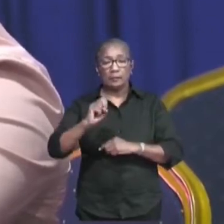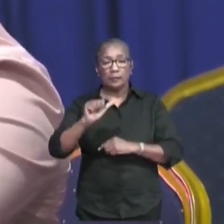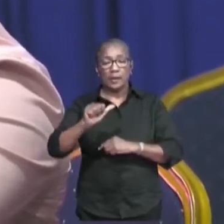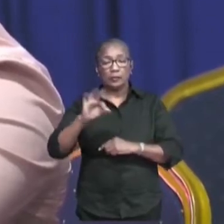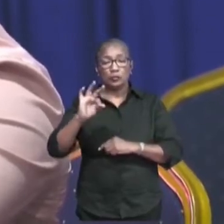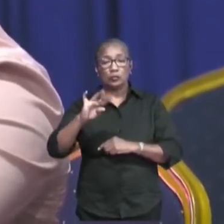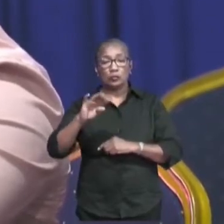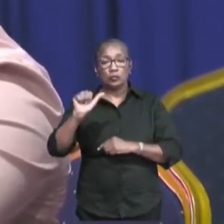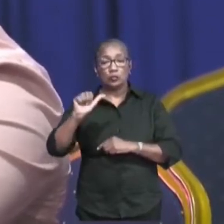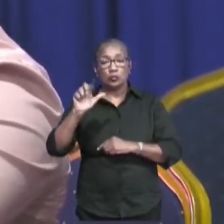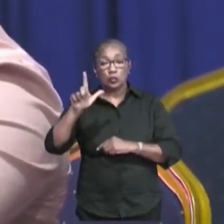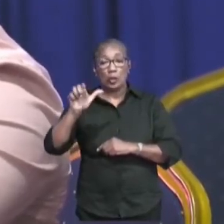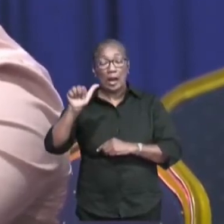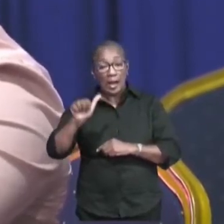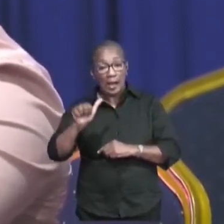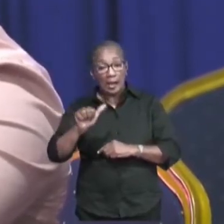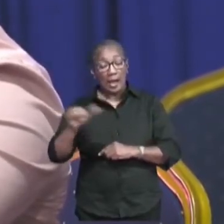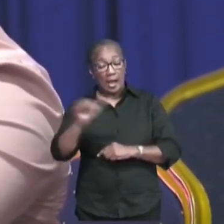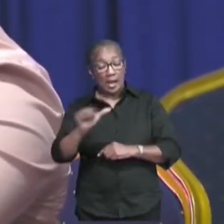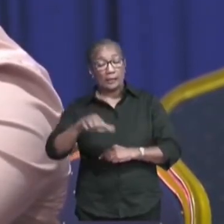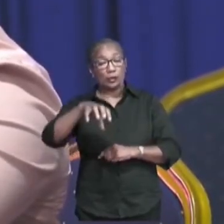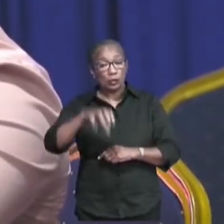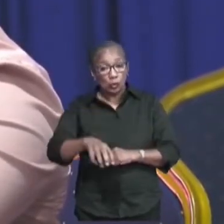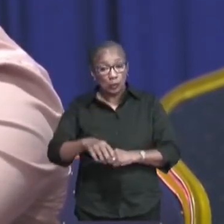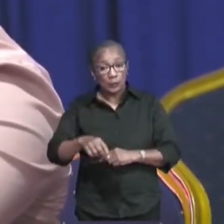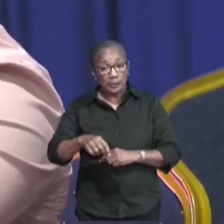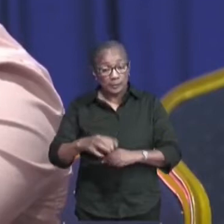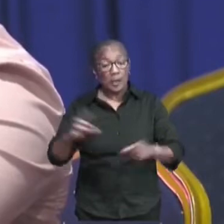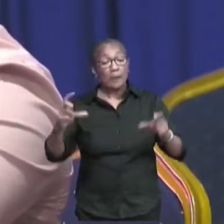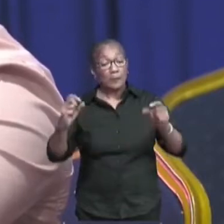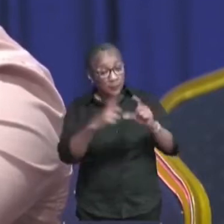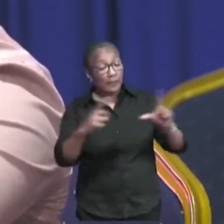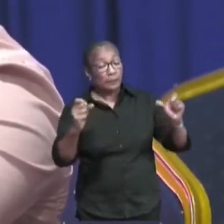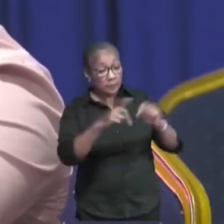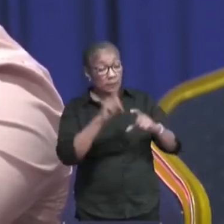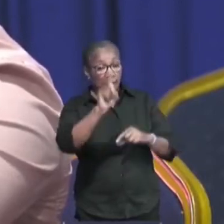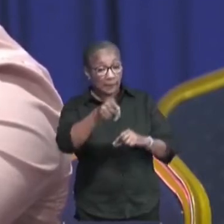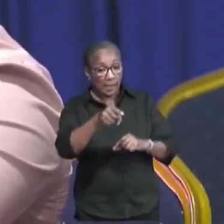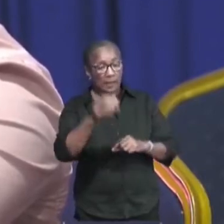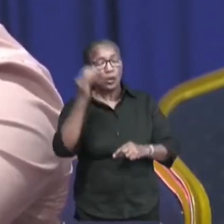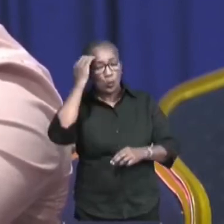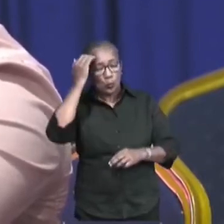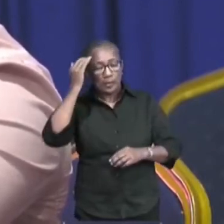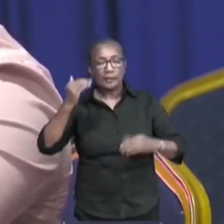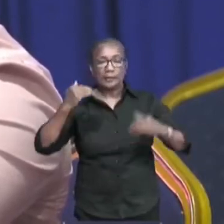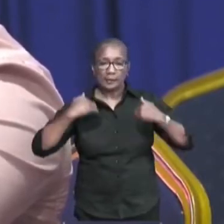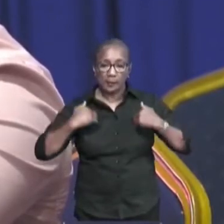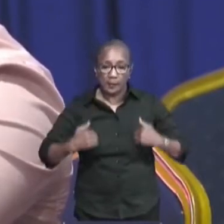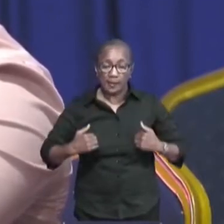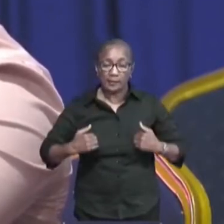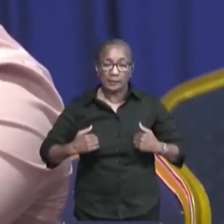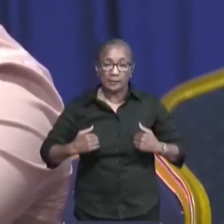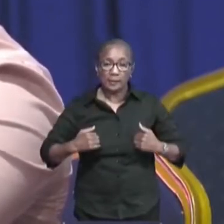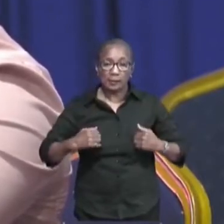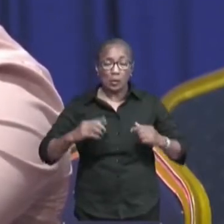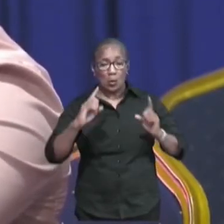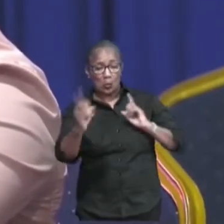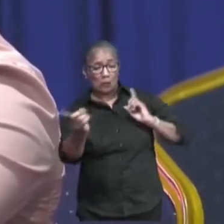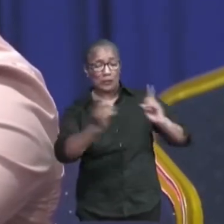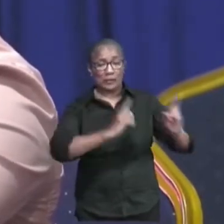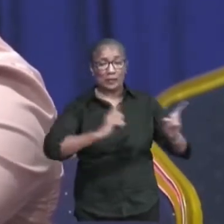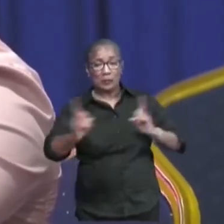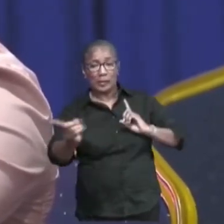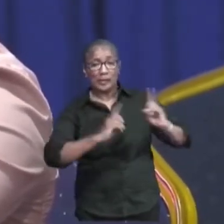dorpjes is er een influx van besmette gevallen. En we weten dat de mensen over en weer